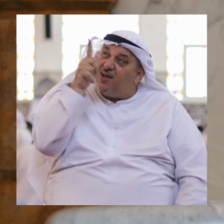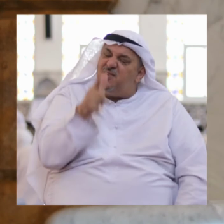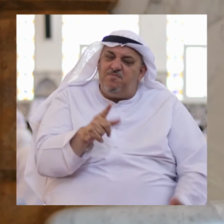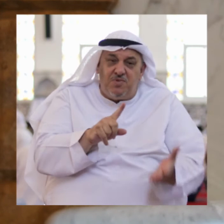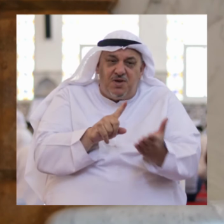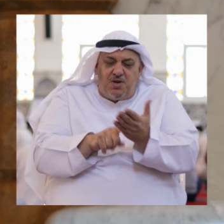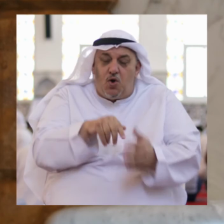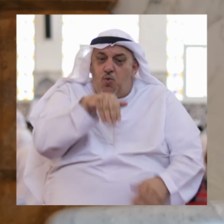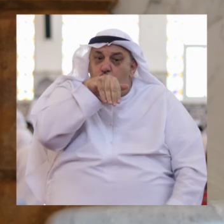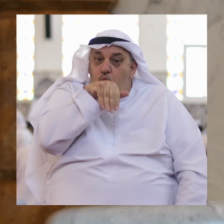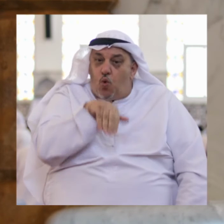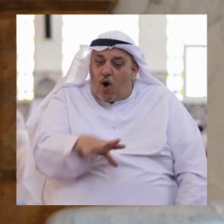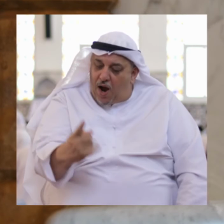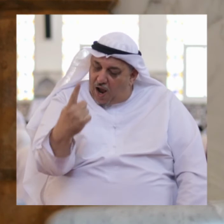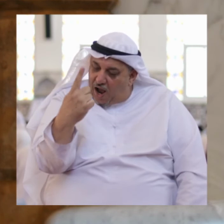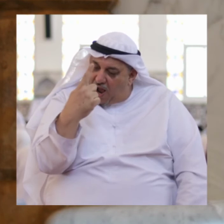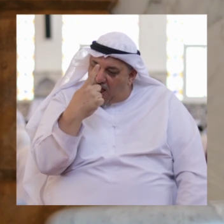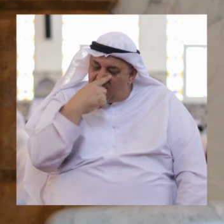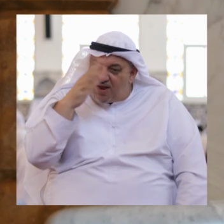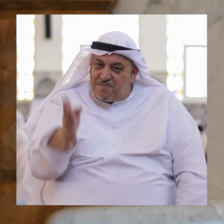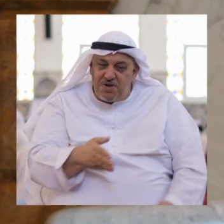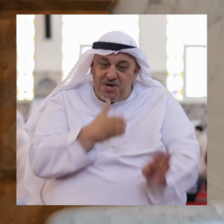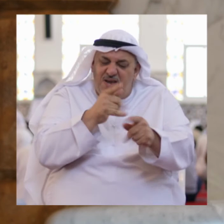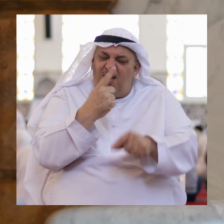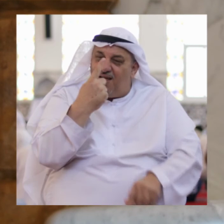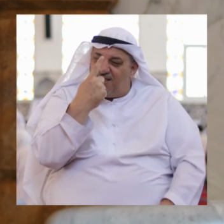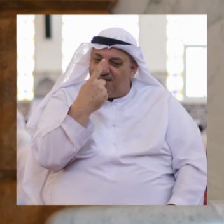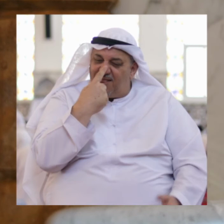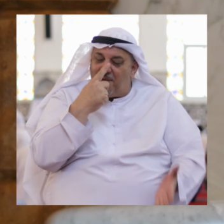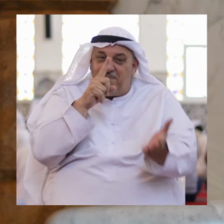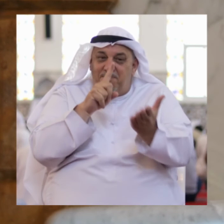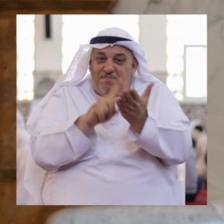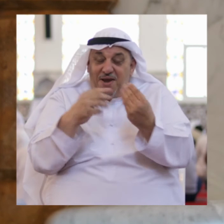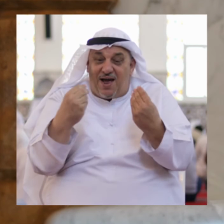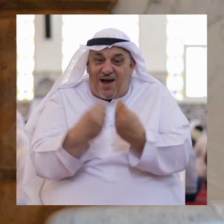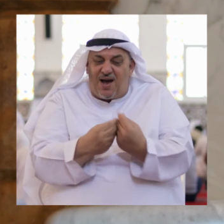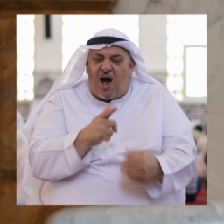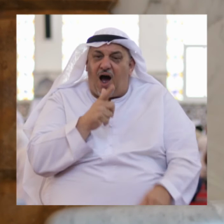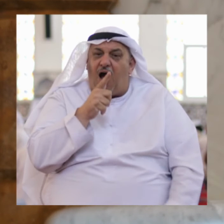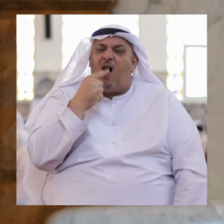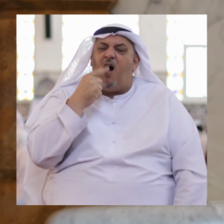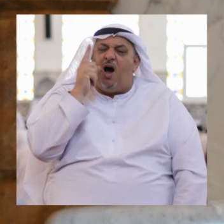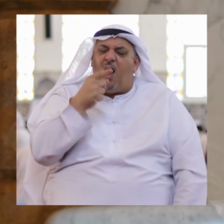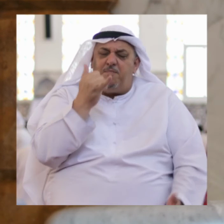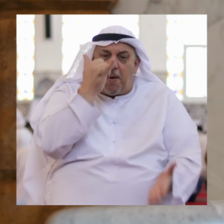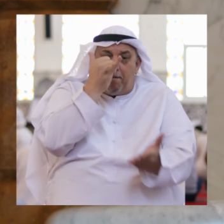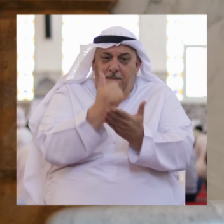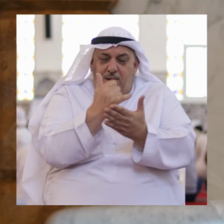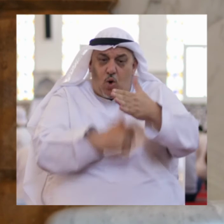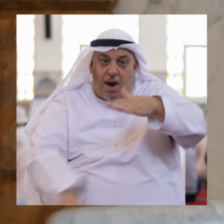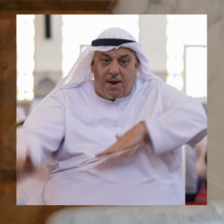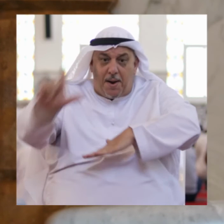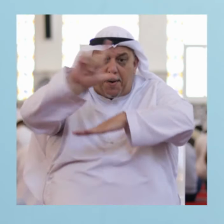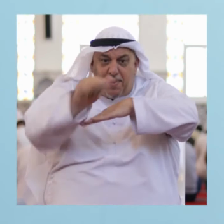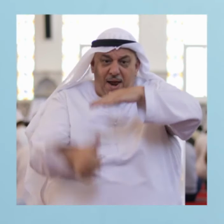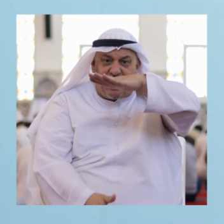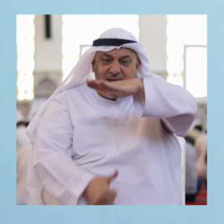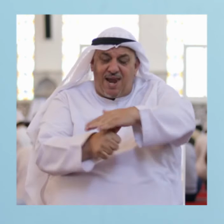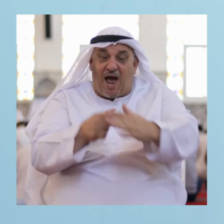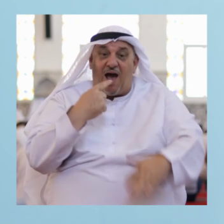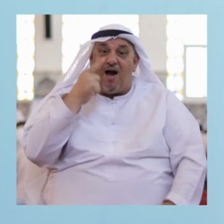رسولك محمد صلى الله عليه وسلم وطاعه من امرتنا بطاعته